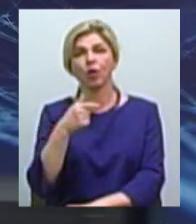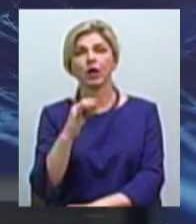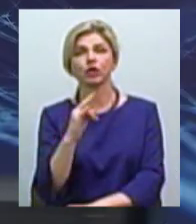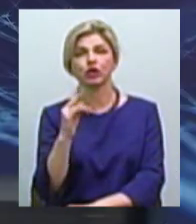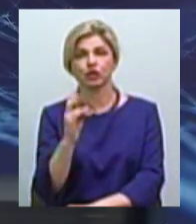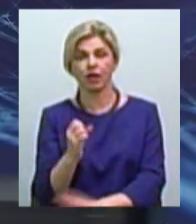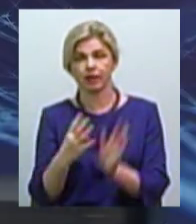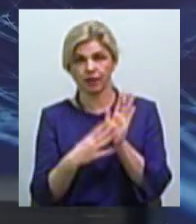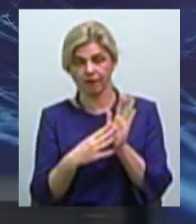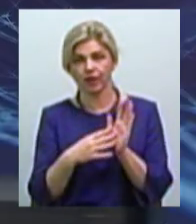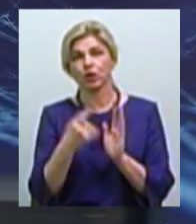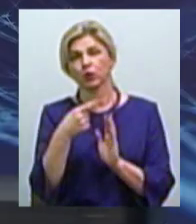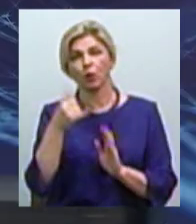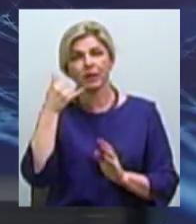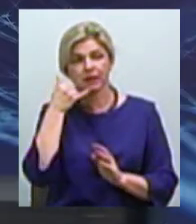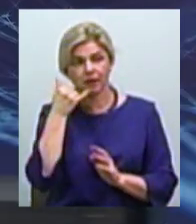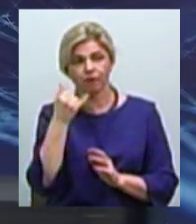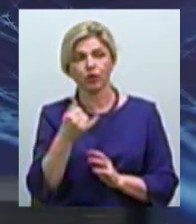телефон